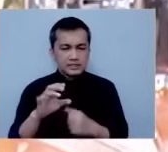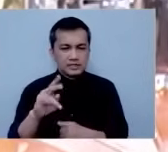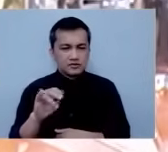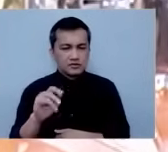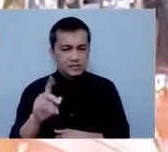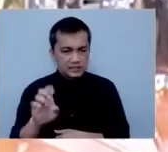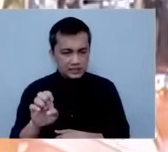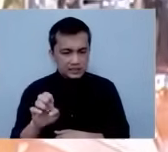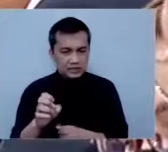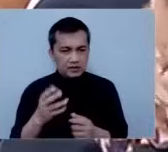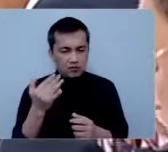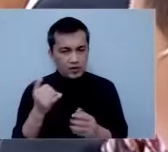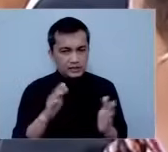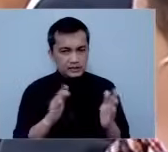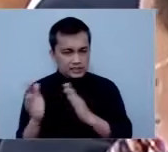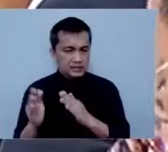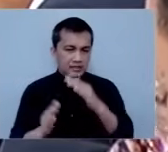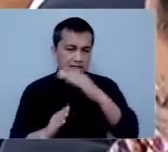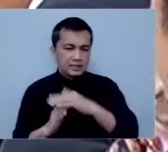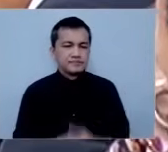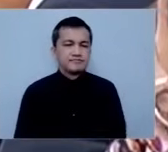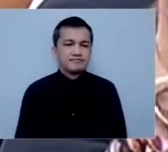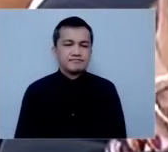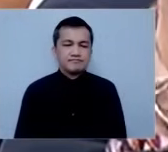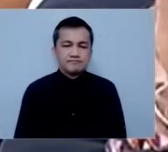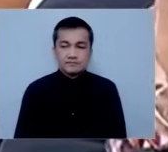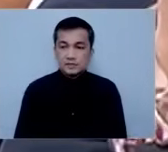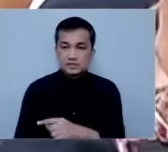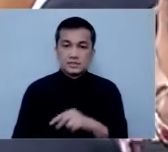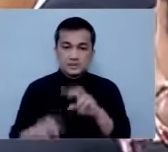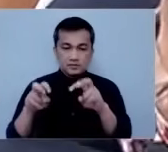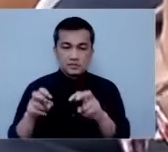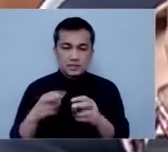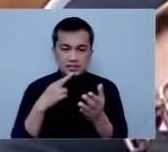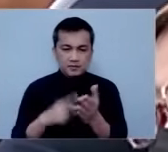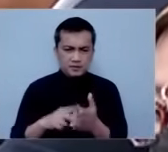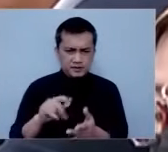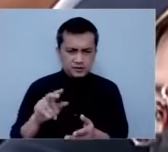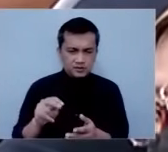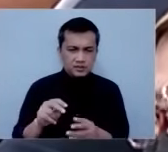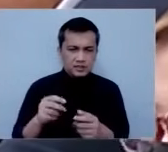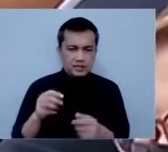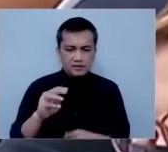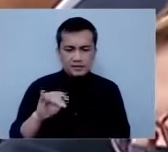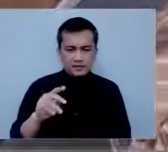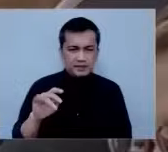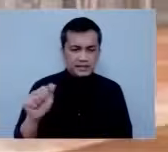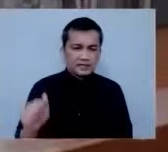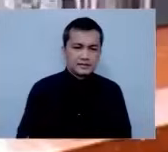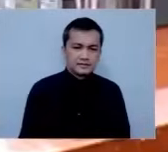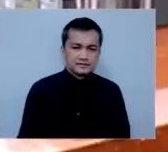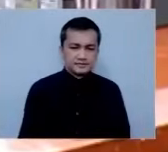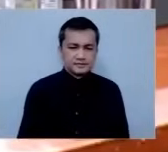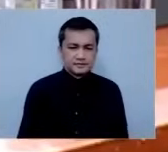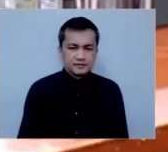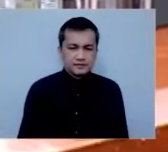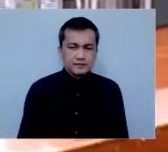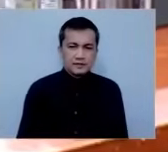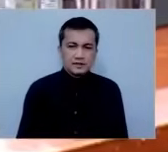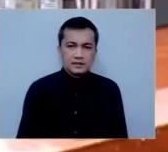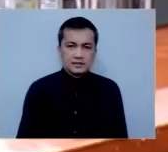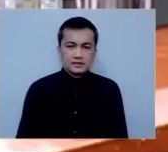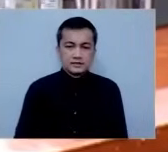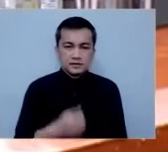nga extended ang deadline. Iimbestigahan daw nila ang report ng piston at manibela. If there has been any anomalies in